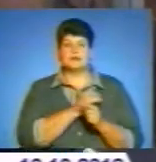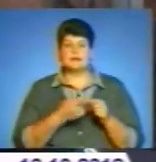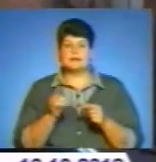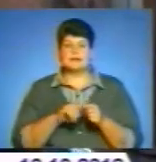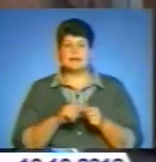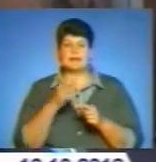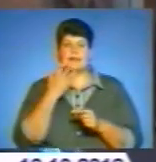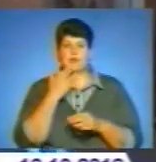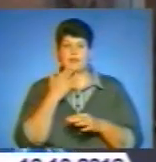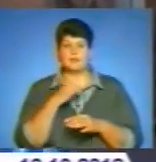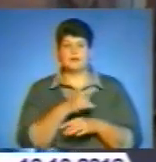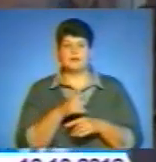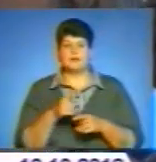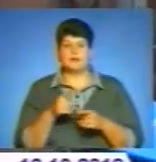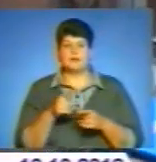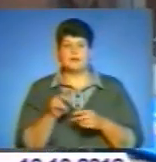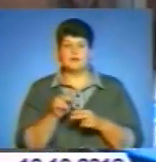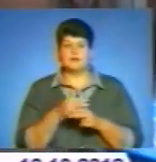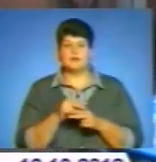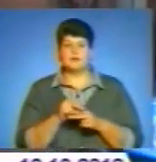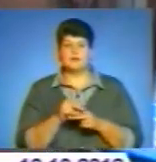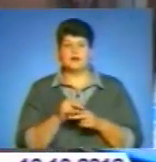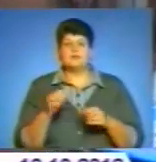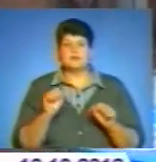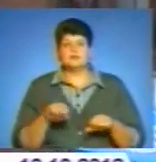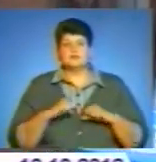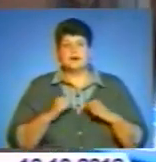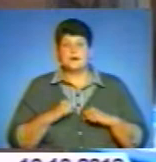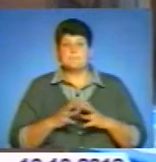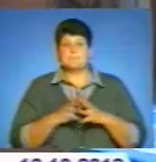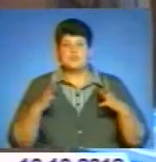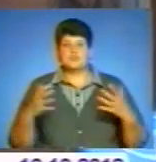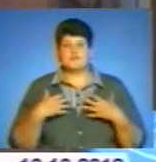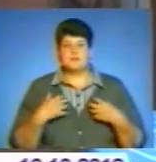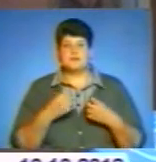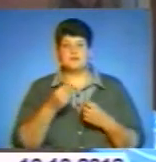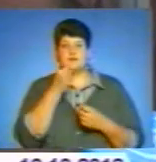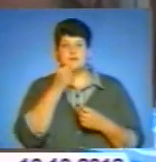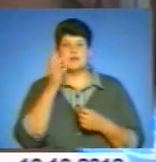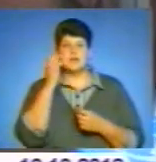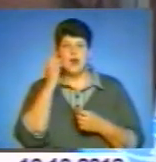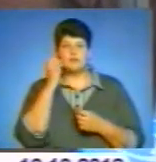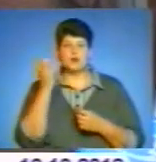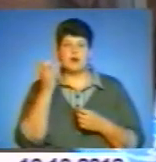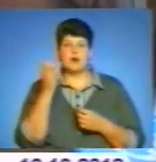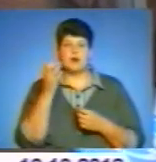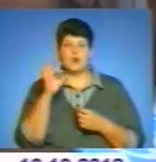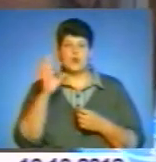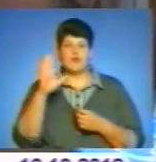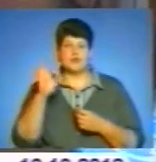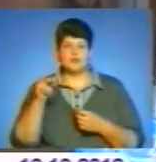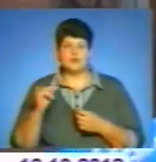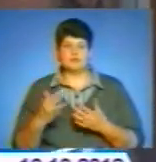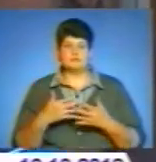має ферменти такі, які сполучаються з медом, і вони дуже тоді корисні. Такими народними методами ви